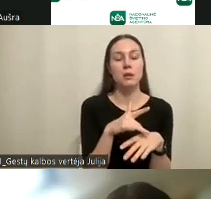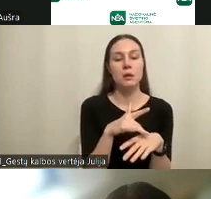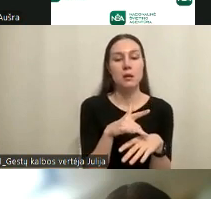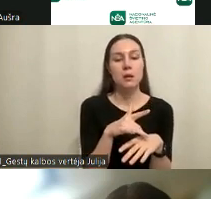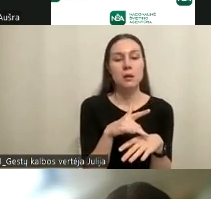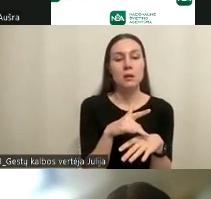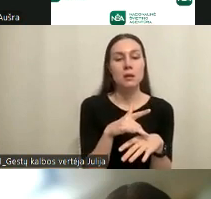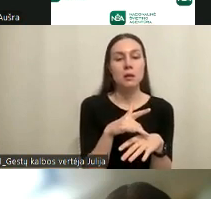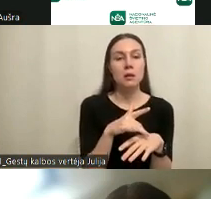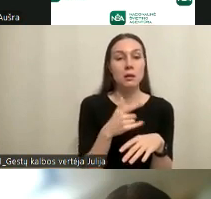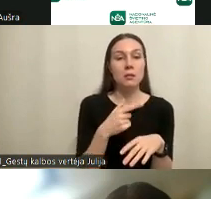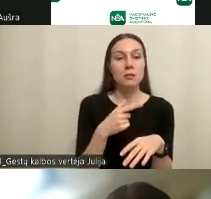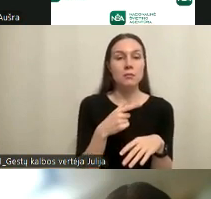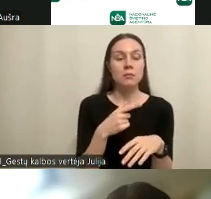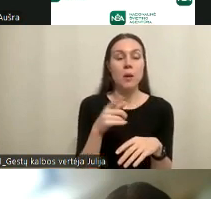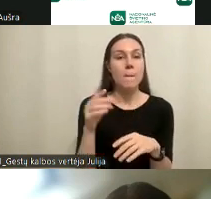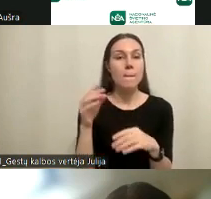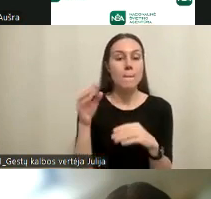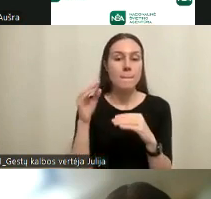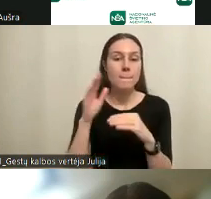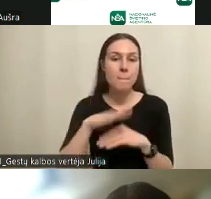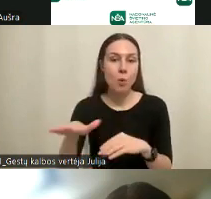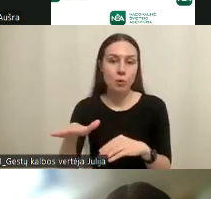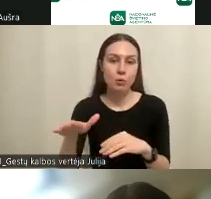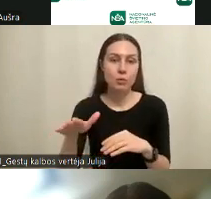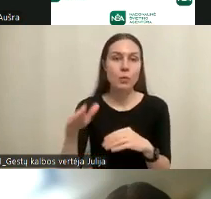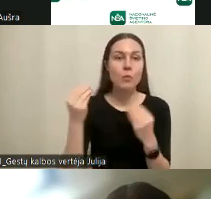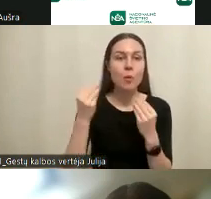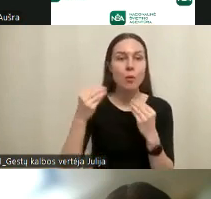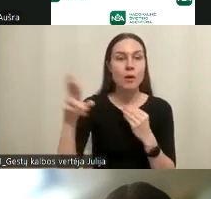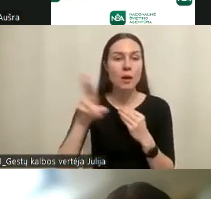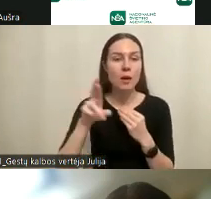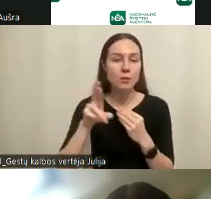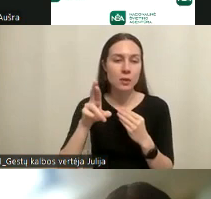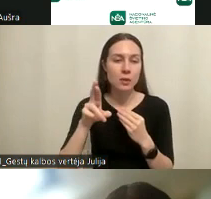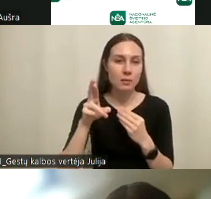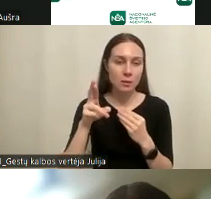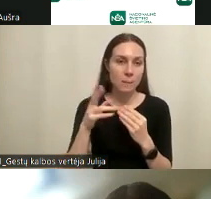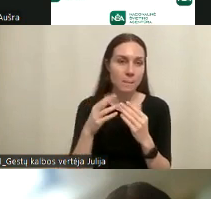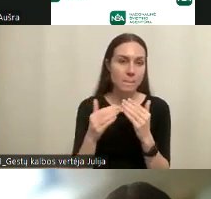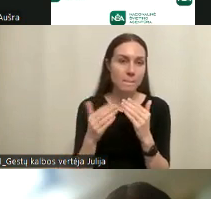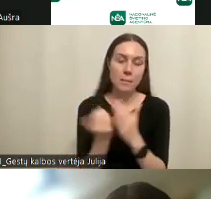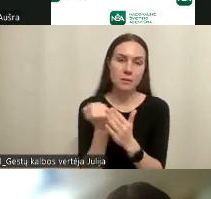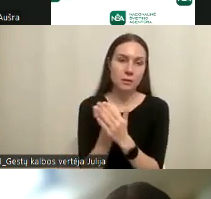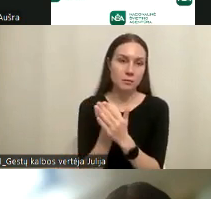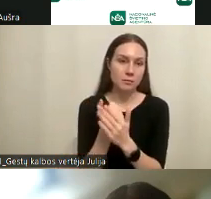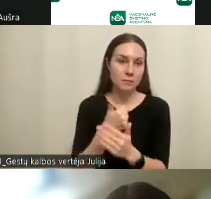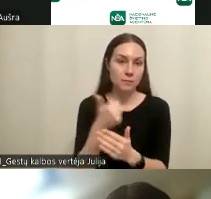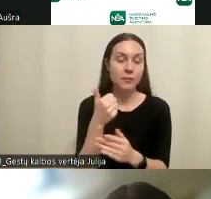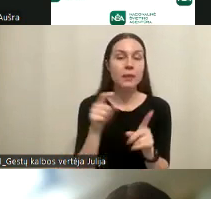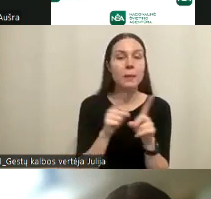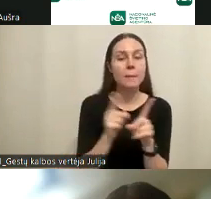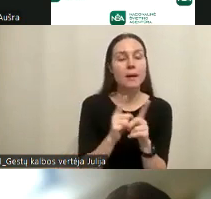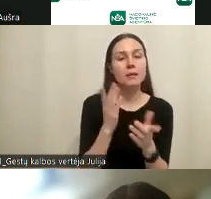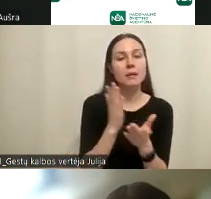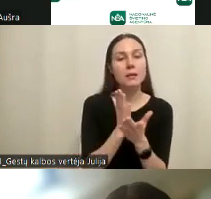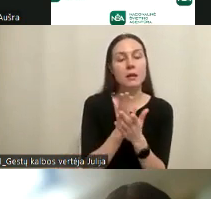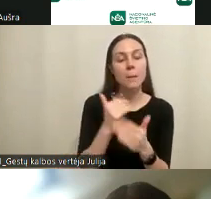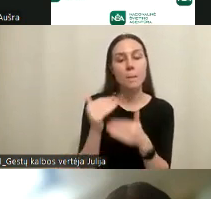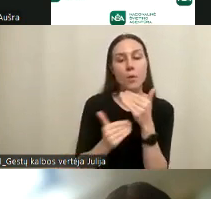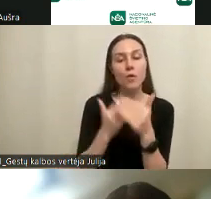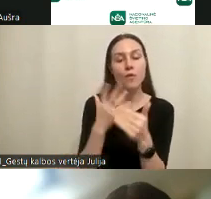pagerina mokymus ir rezultatus pasiekimus. Ir mes turime skaitimą, akademinio proceso skaitimą. Ir šitie du